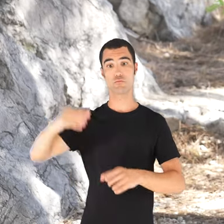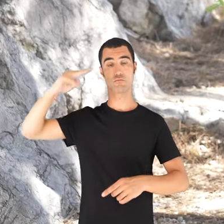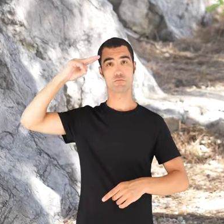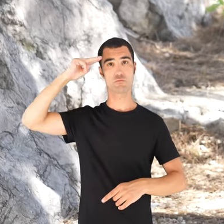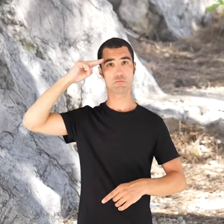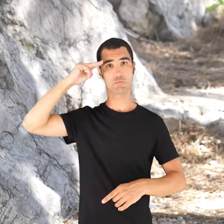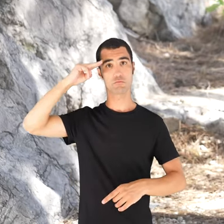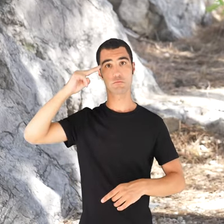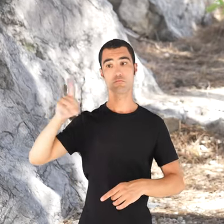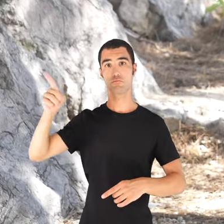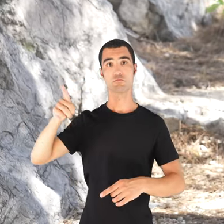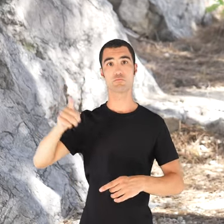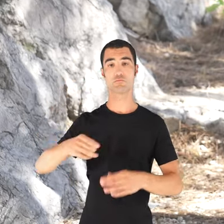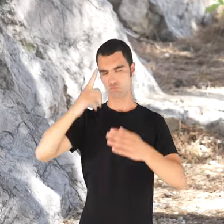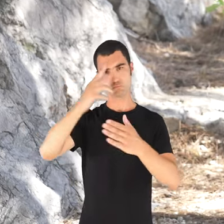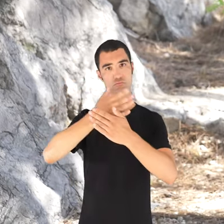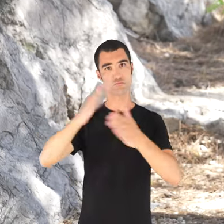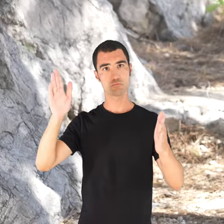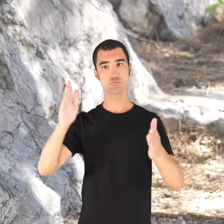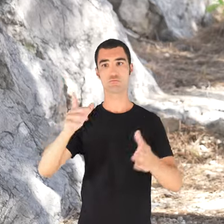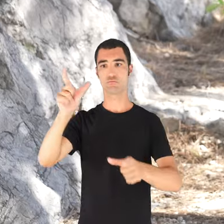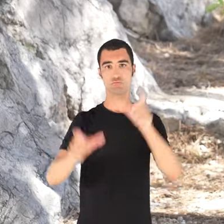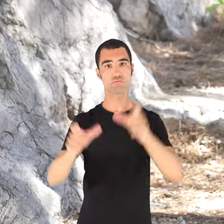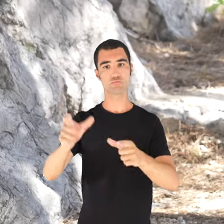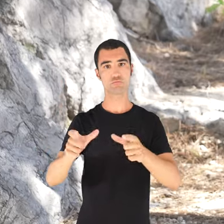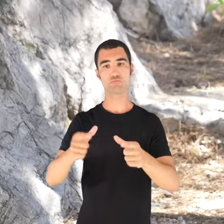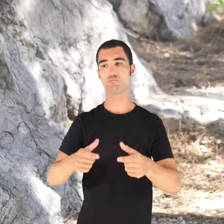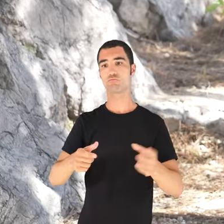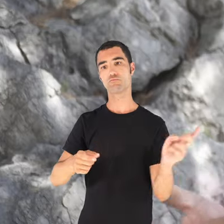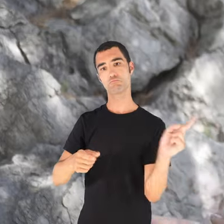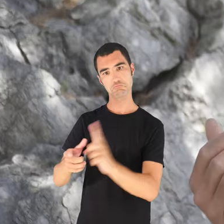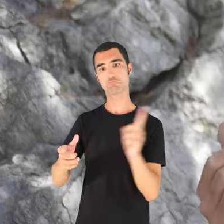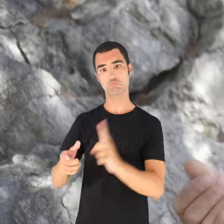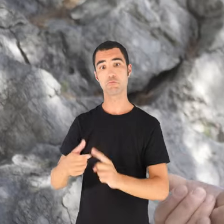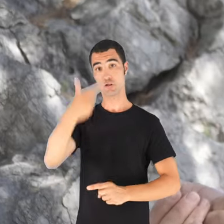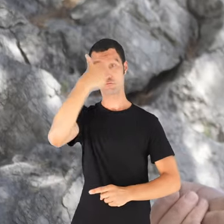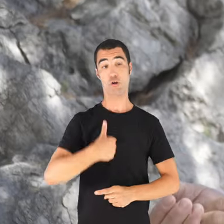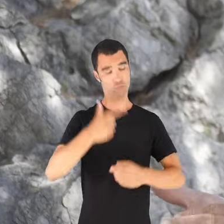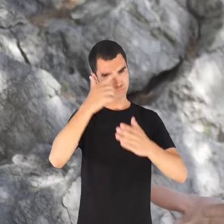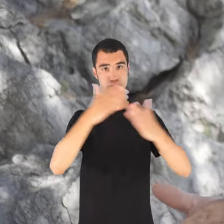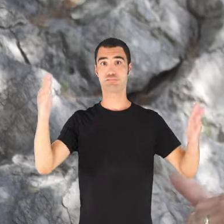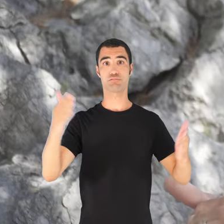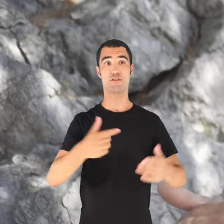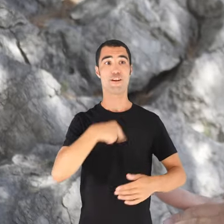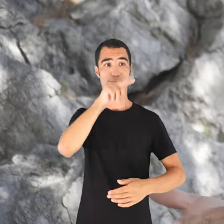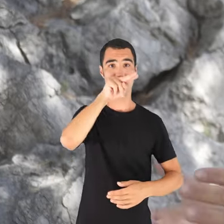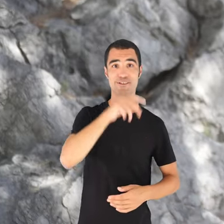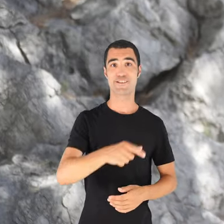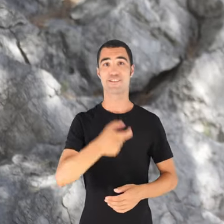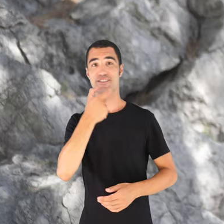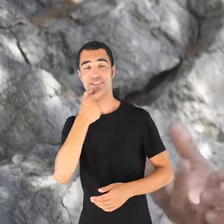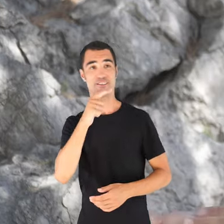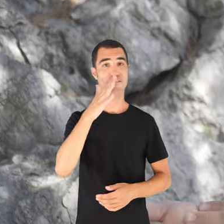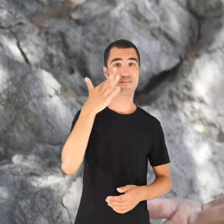Mon pare, com a patró, que és obert, adu gent, i jo com a obert perquè